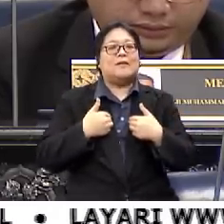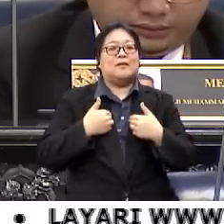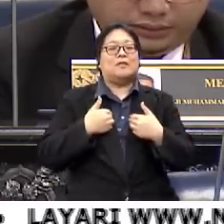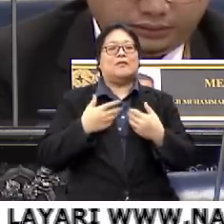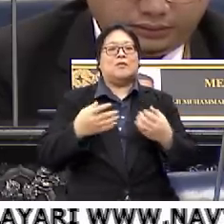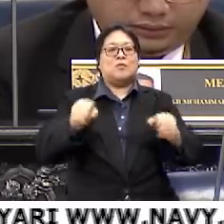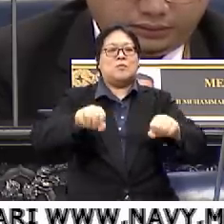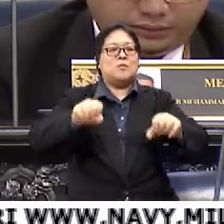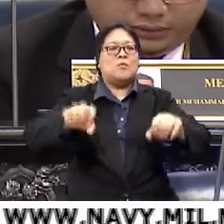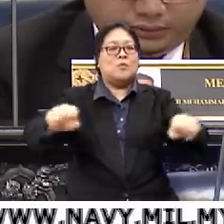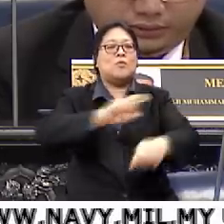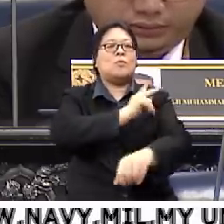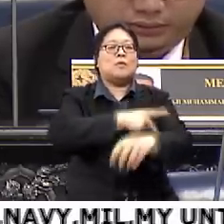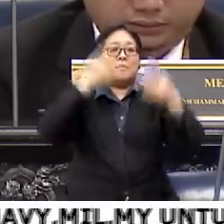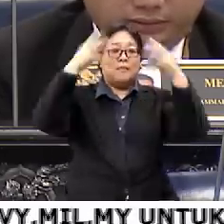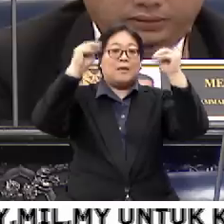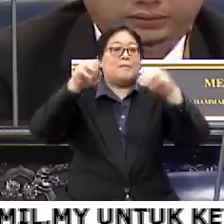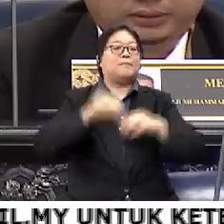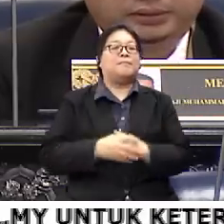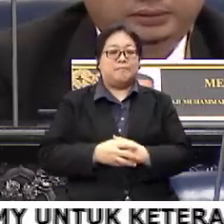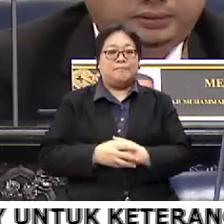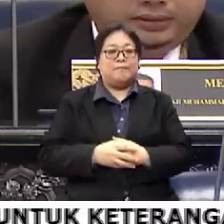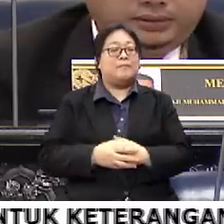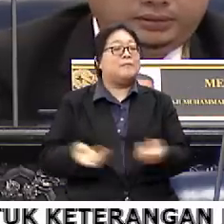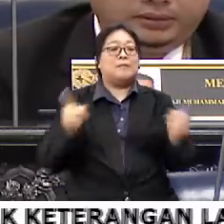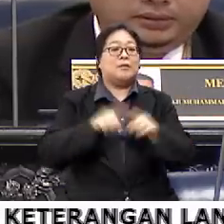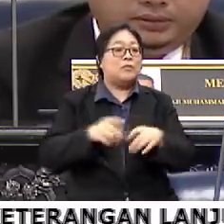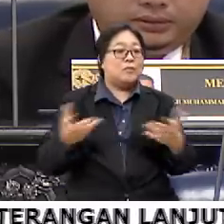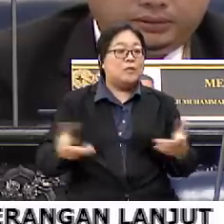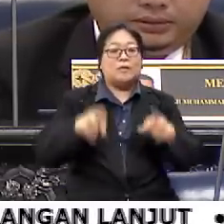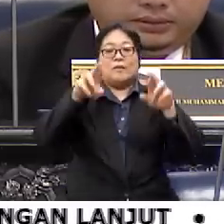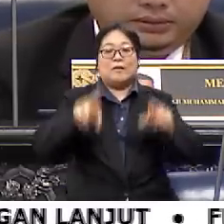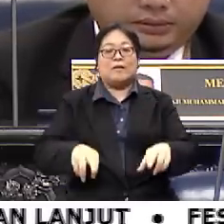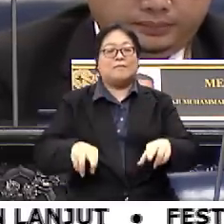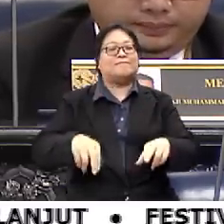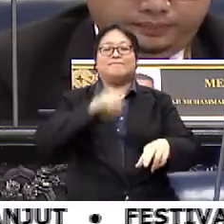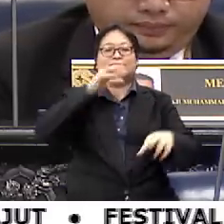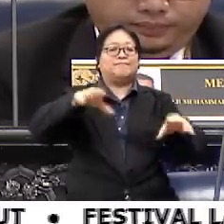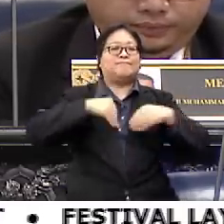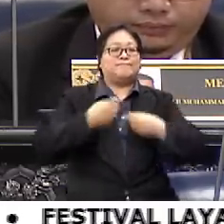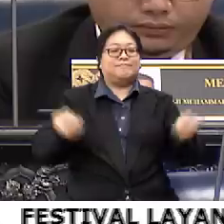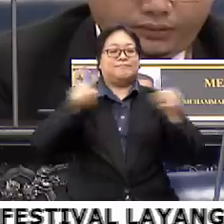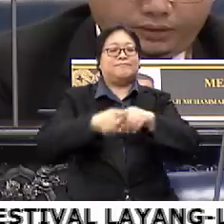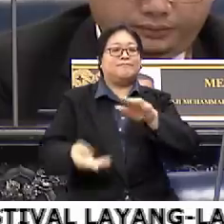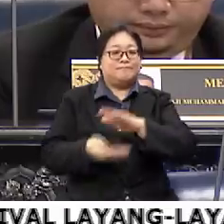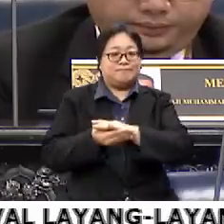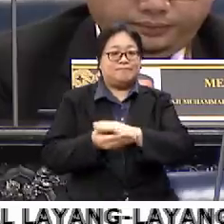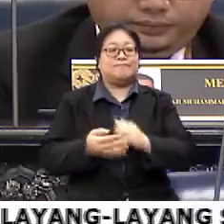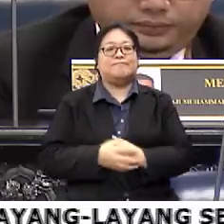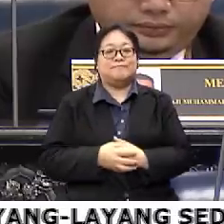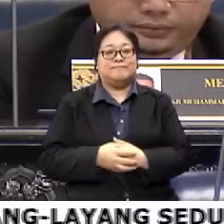pemusatan kuasa yang diamalkan oleh Perdana Menteri ketika itu. Kesannya, rakyat telah menolak mereka yang terpalit dengan salah laku ini dalam pilihan